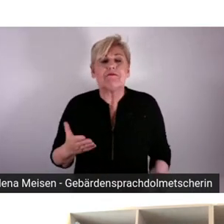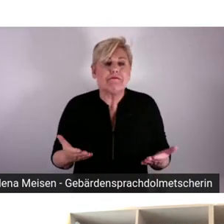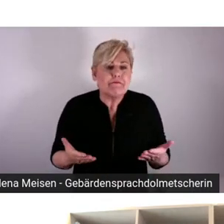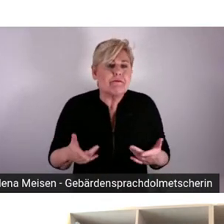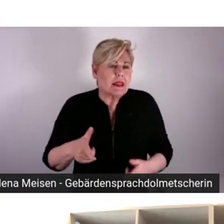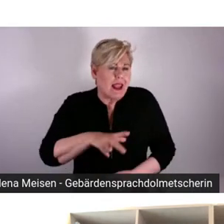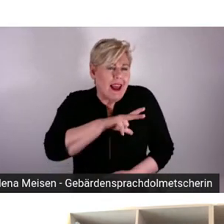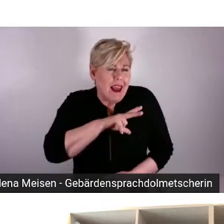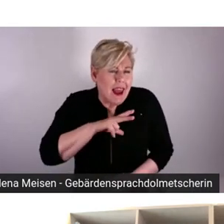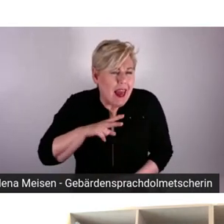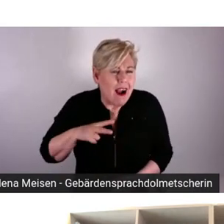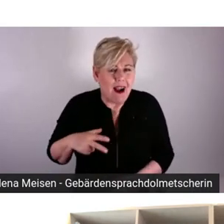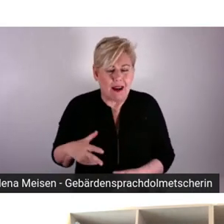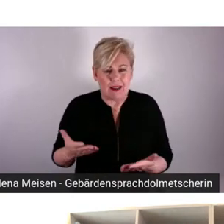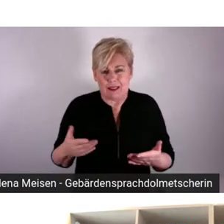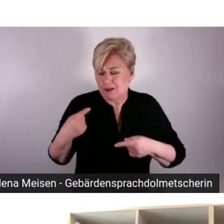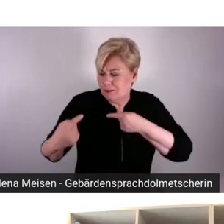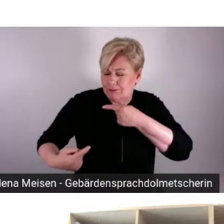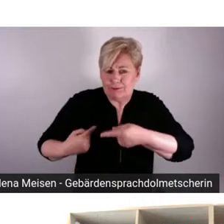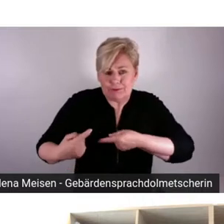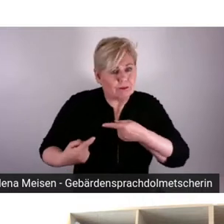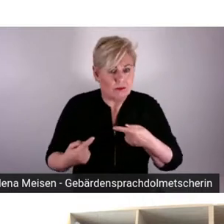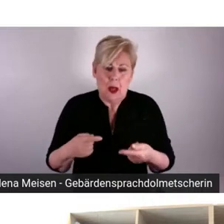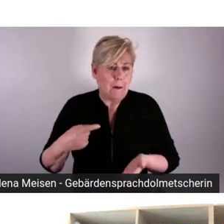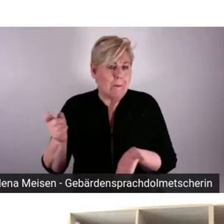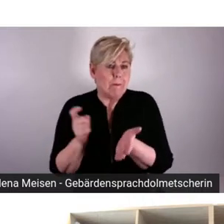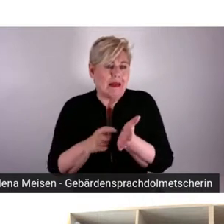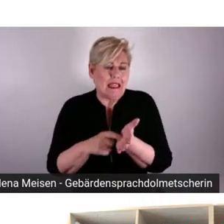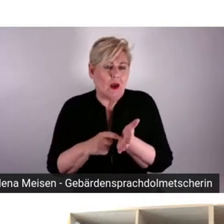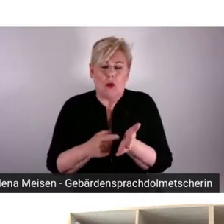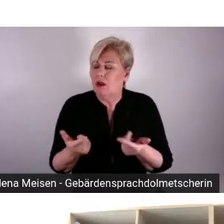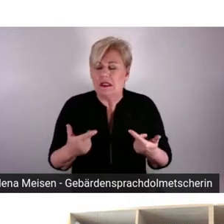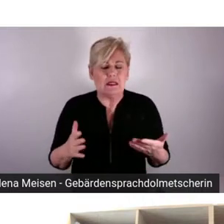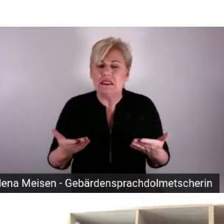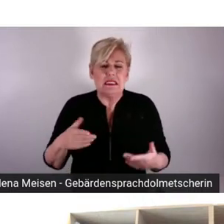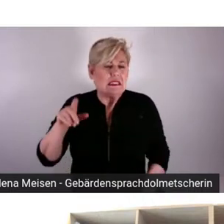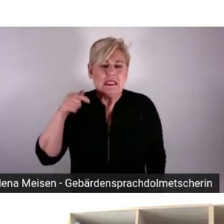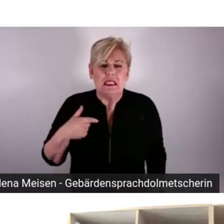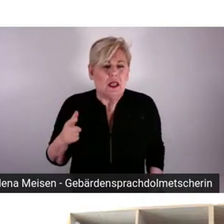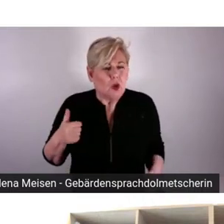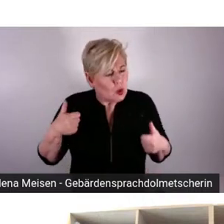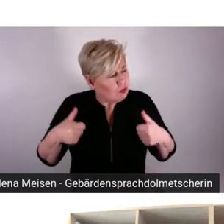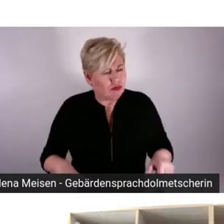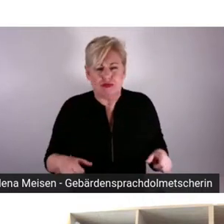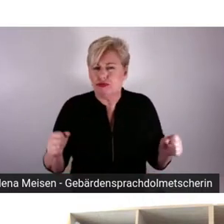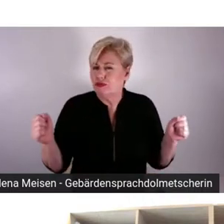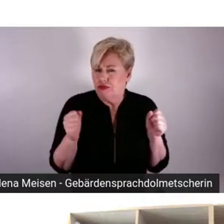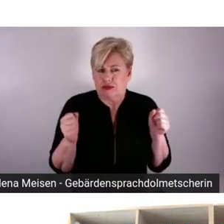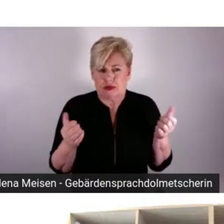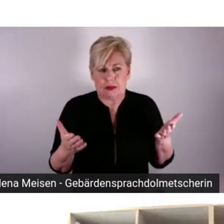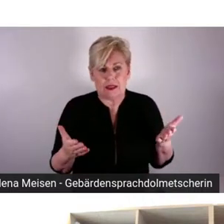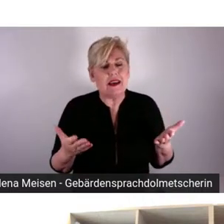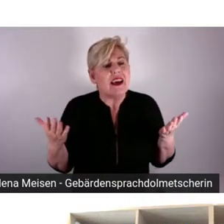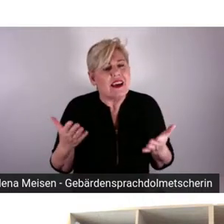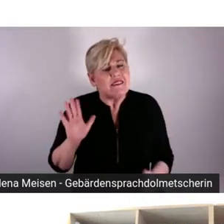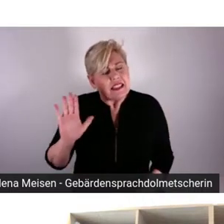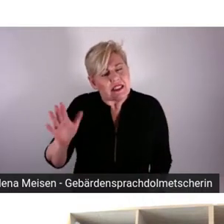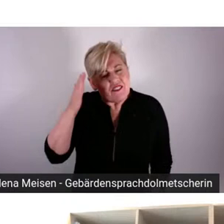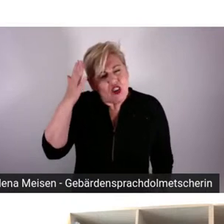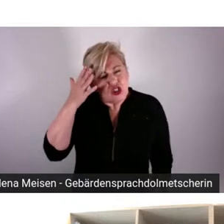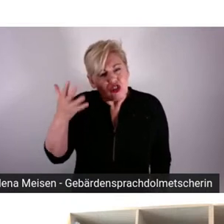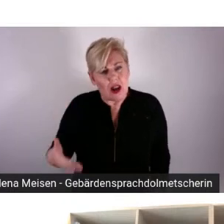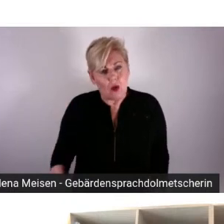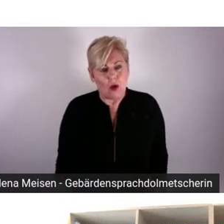langen Aufenthalt geschaffen wurde. Dafür sind die Bedingungen viel zu rigide formuliert. Was sind Ihre Vorstellung?